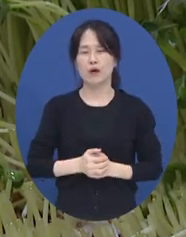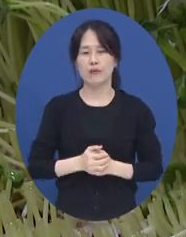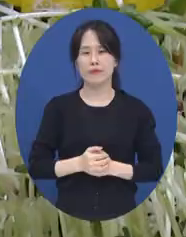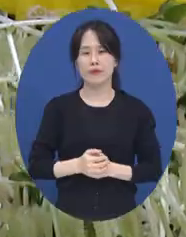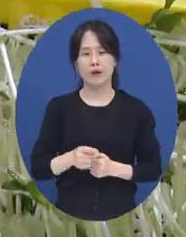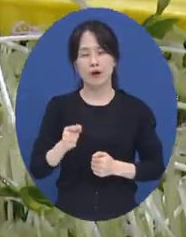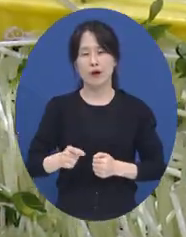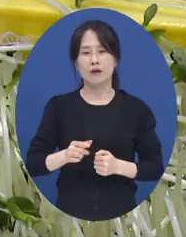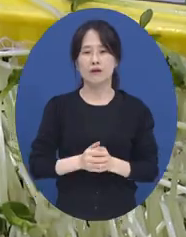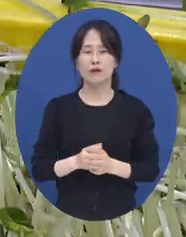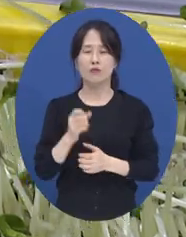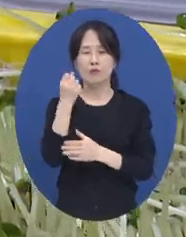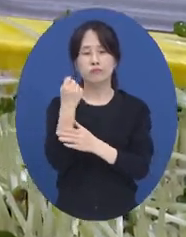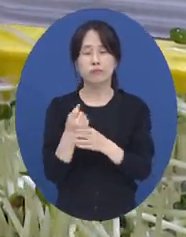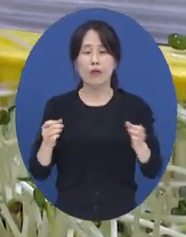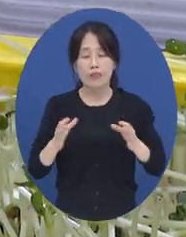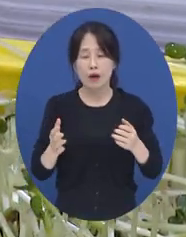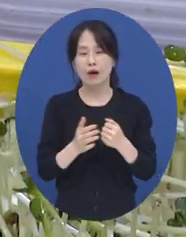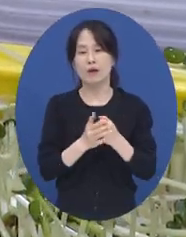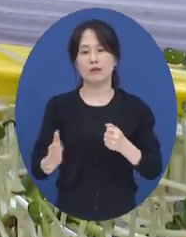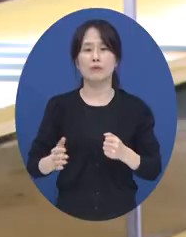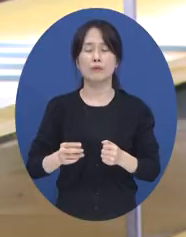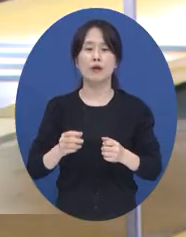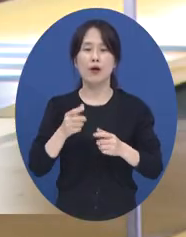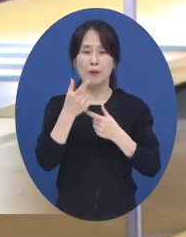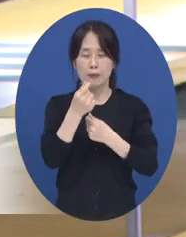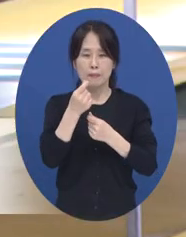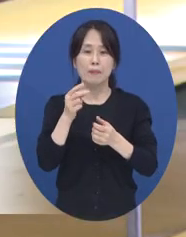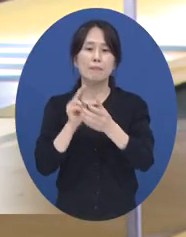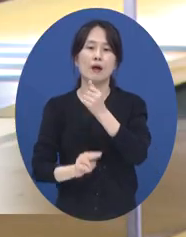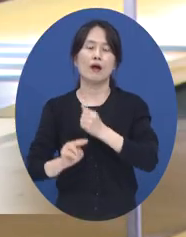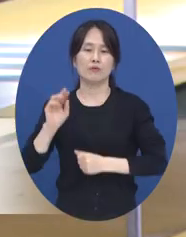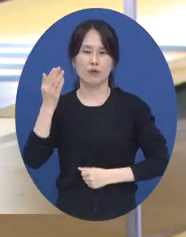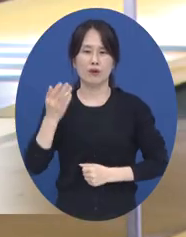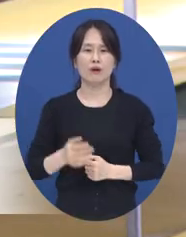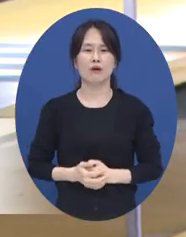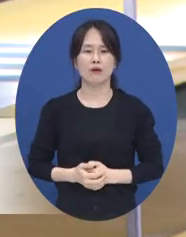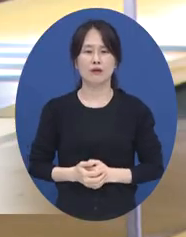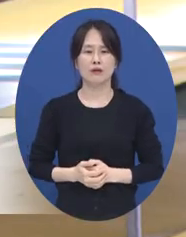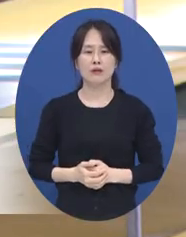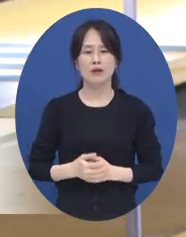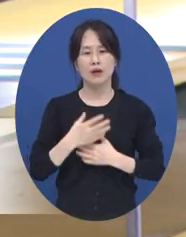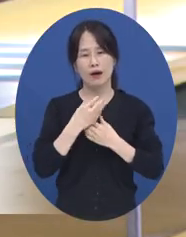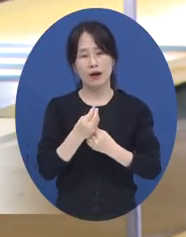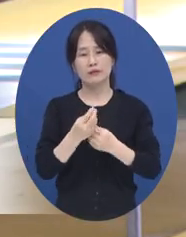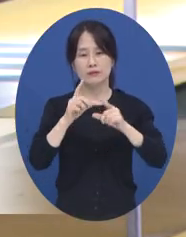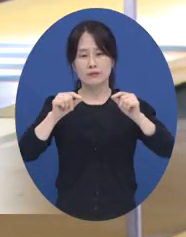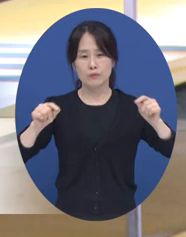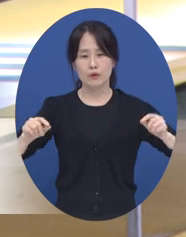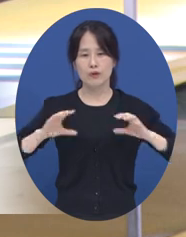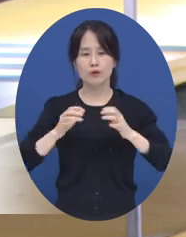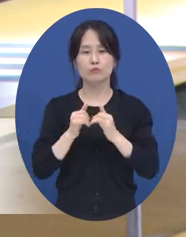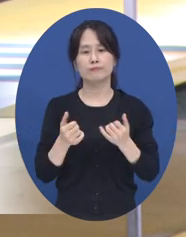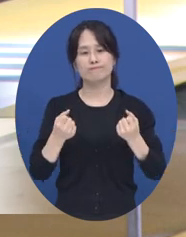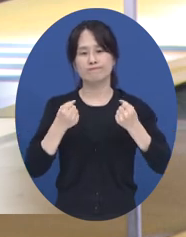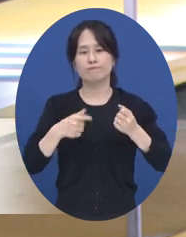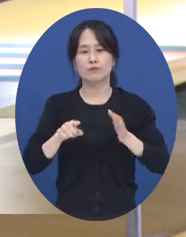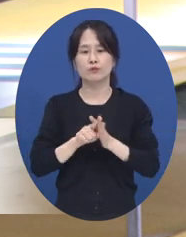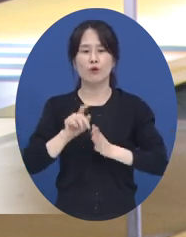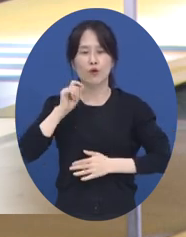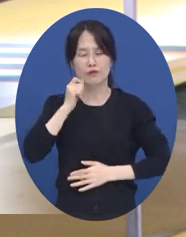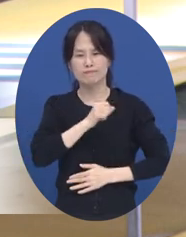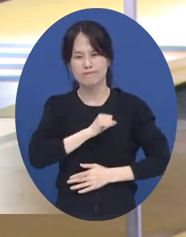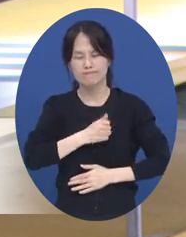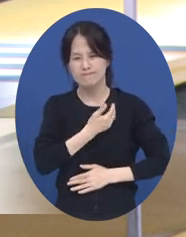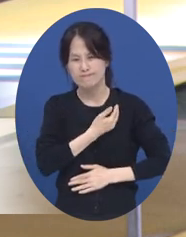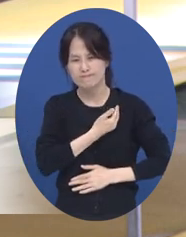상황이 나아질 기미조차 보이지 않습니다 안전한 먹거리 국민 건강을 위해서 그 활용을 참고를